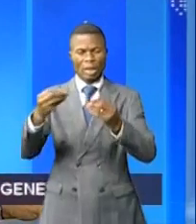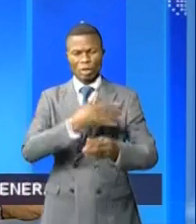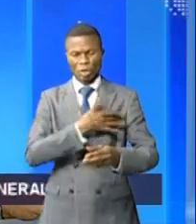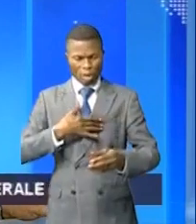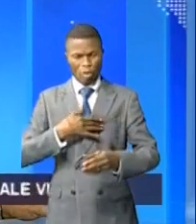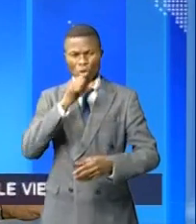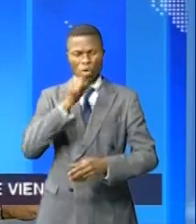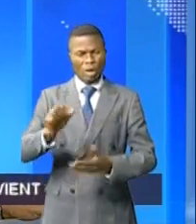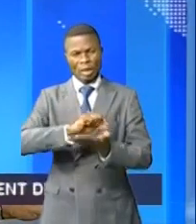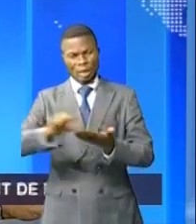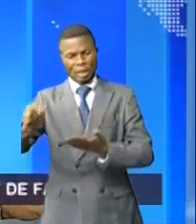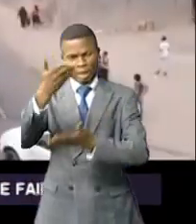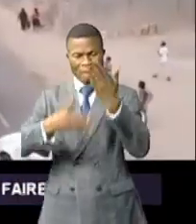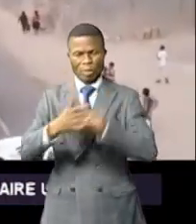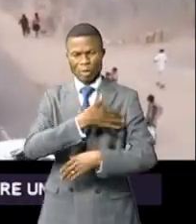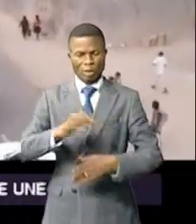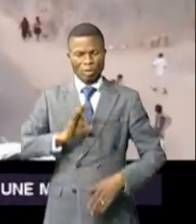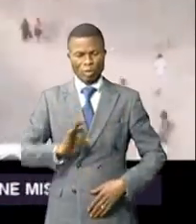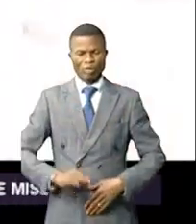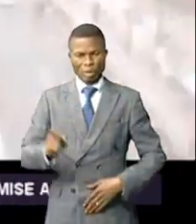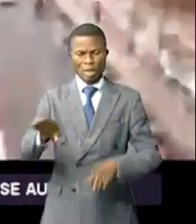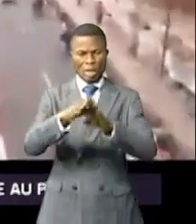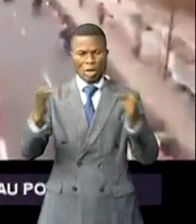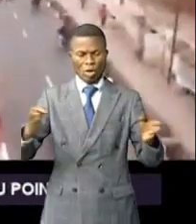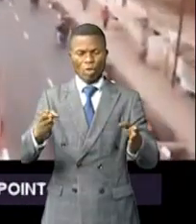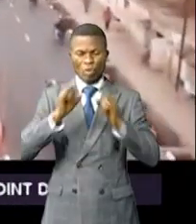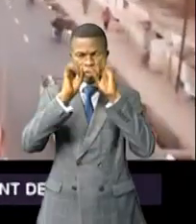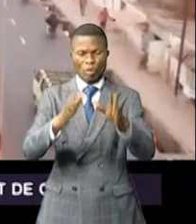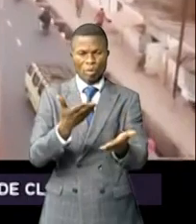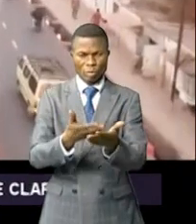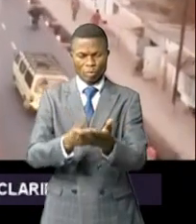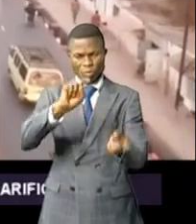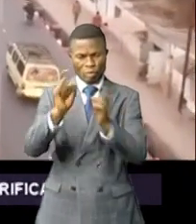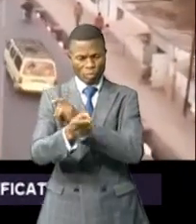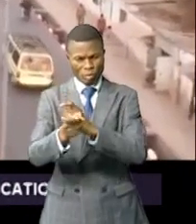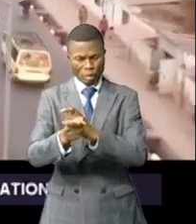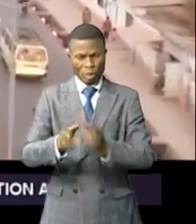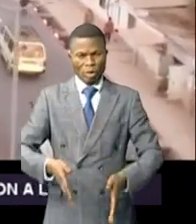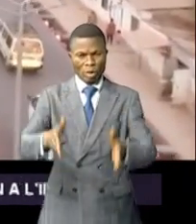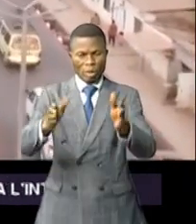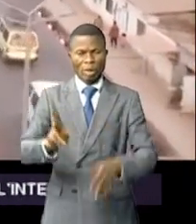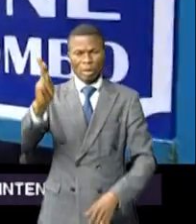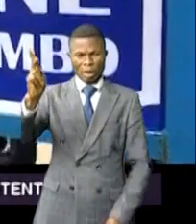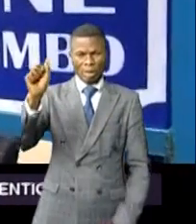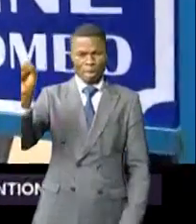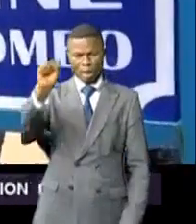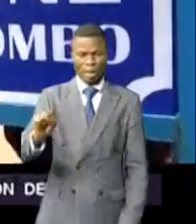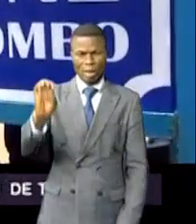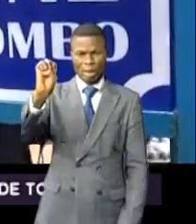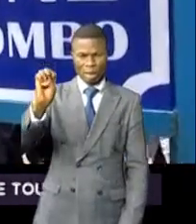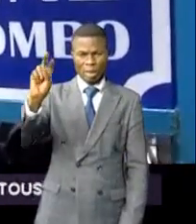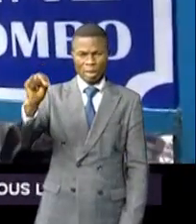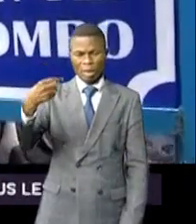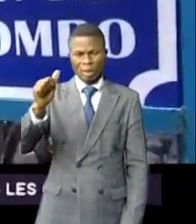de la cérémonie d'ouverture. Plusieurs mois de travaux ont suffi à transformer et moderniser l'ancienne chaussée de Kasenga, débaptisée